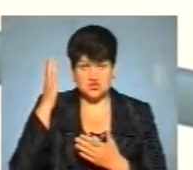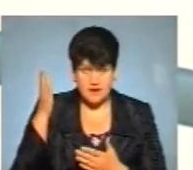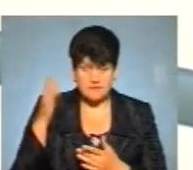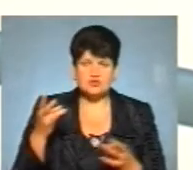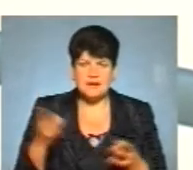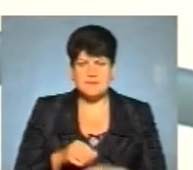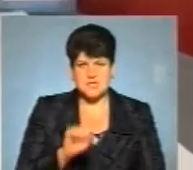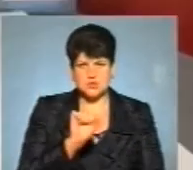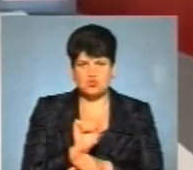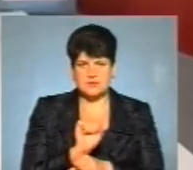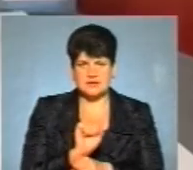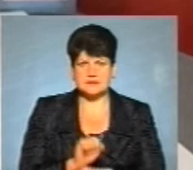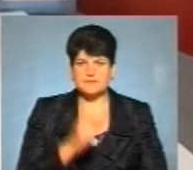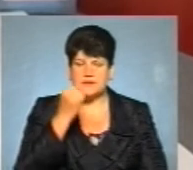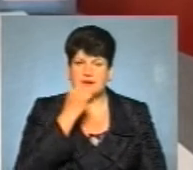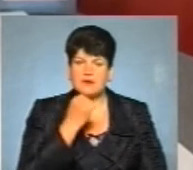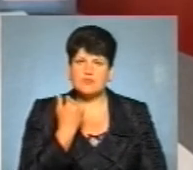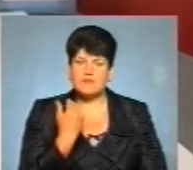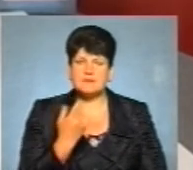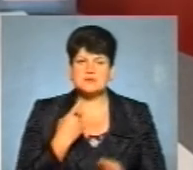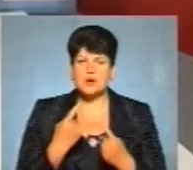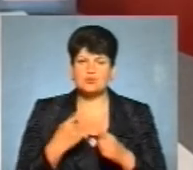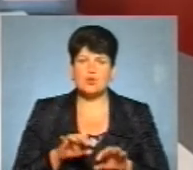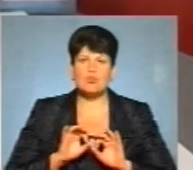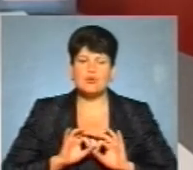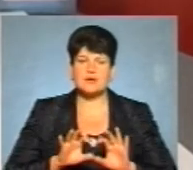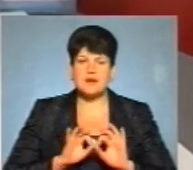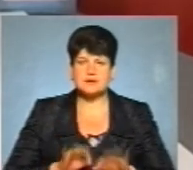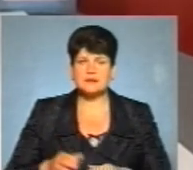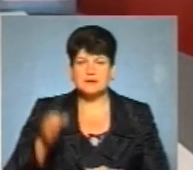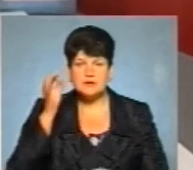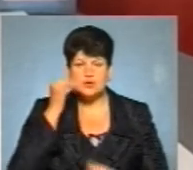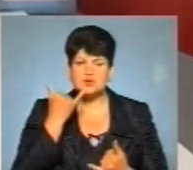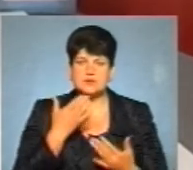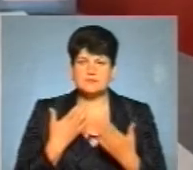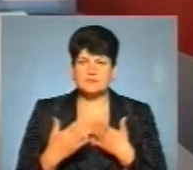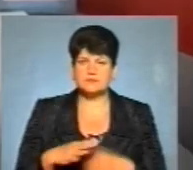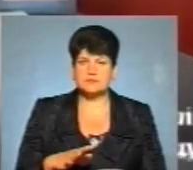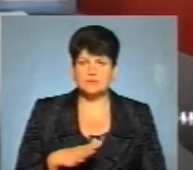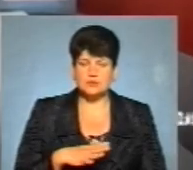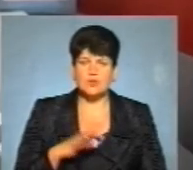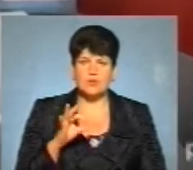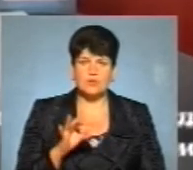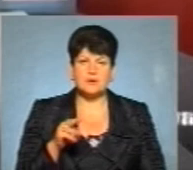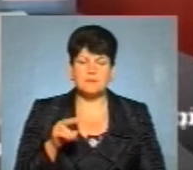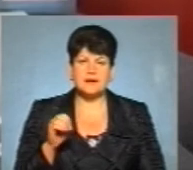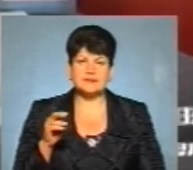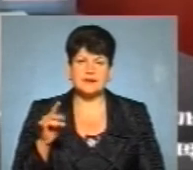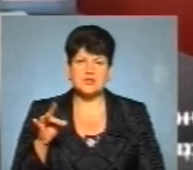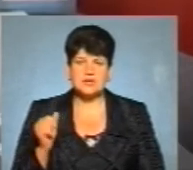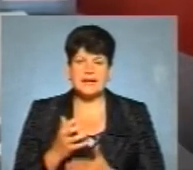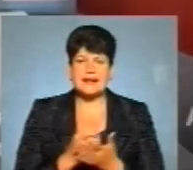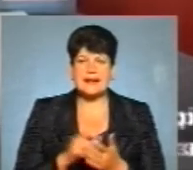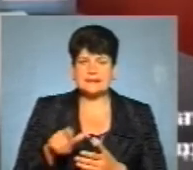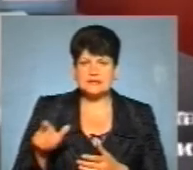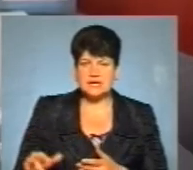варто зупинитися. Дякую вам за розмову та роз'яснення. Нагадаю, що сьогодні ми спілкувалися з Ольгою Петришиною,